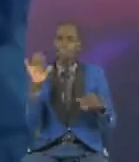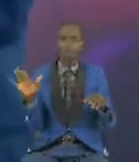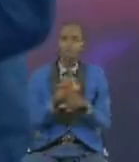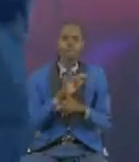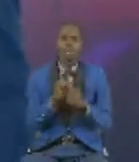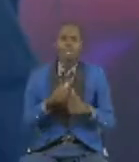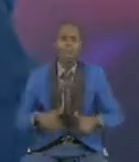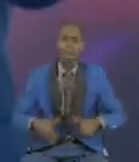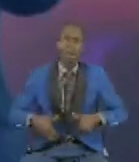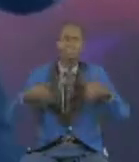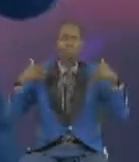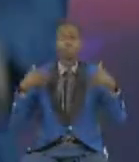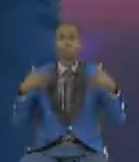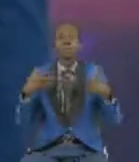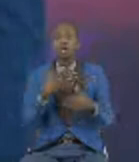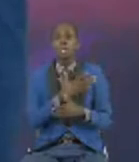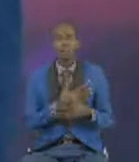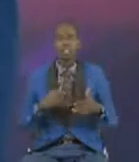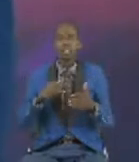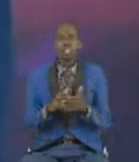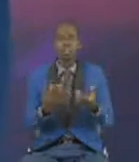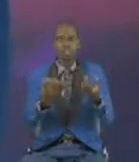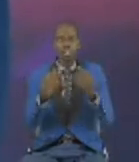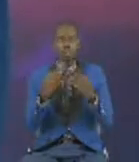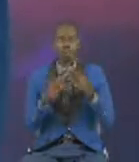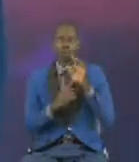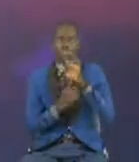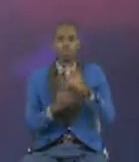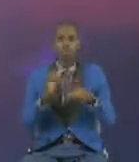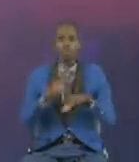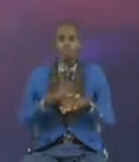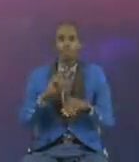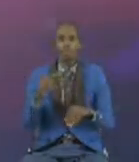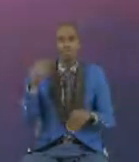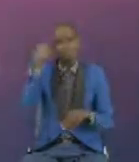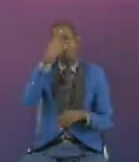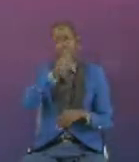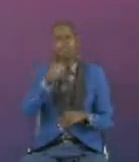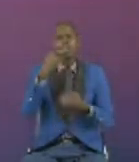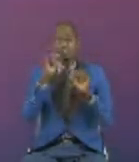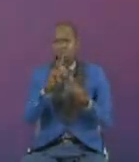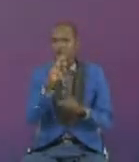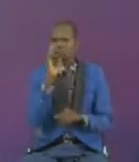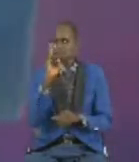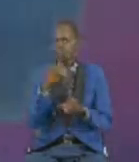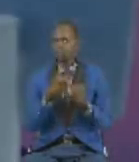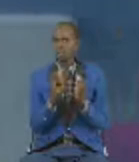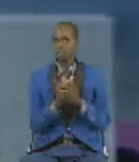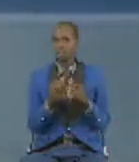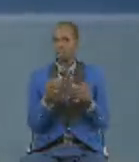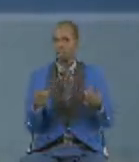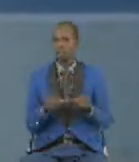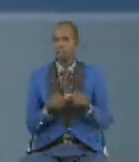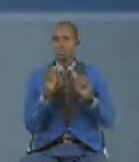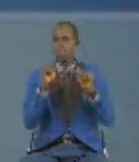de jalousie, de colère. Et cela se manifeste sur leur visage. Est-ce que vous pouvez prêcher dans ces conditions? Est-ce